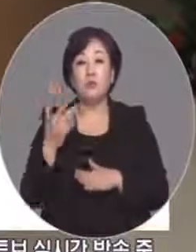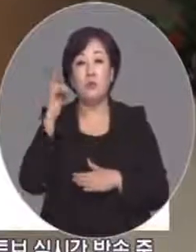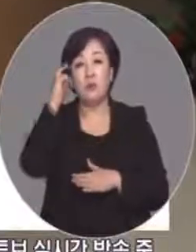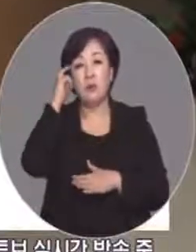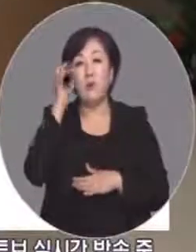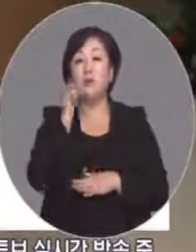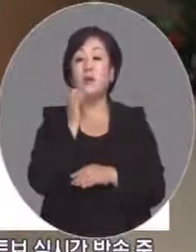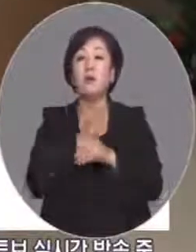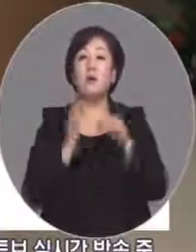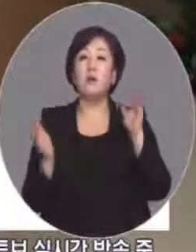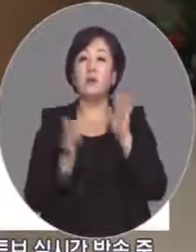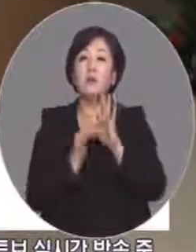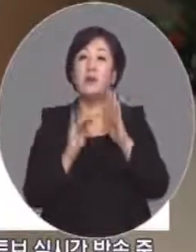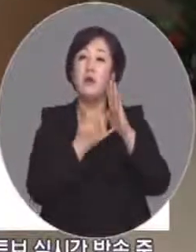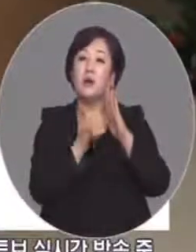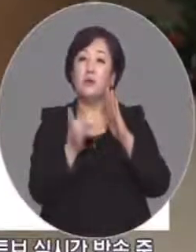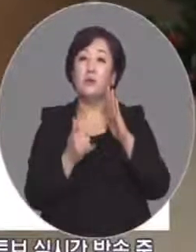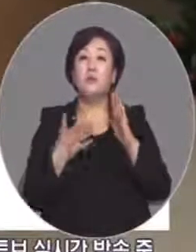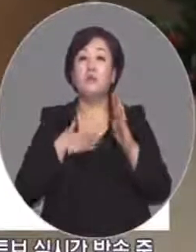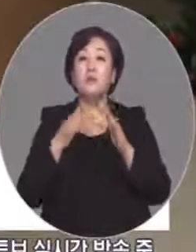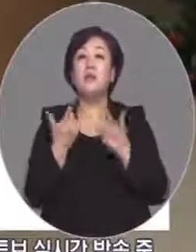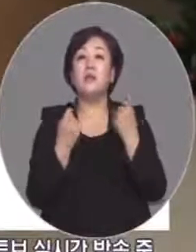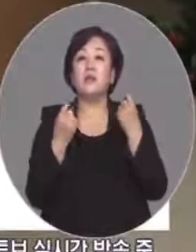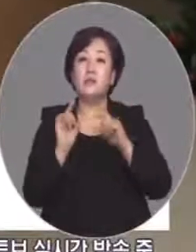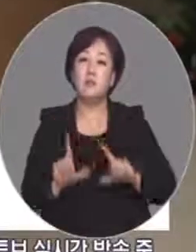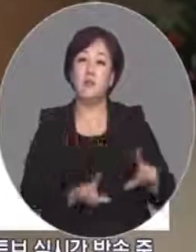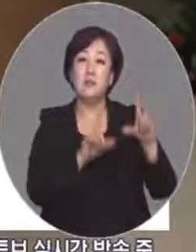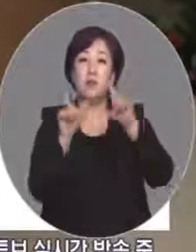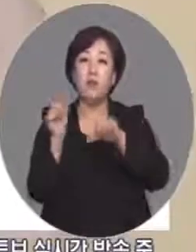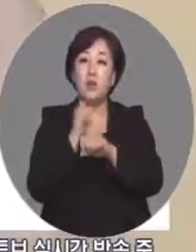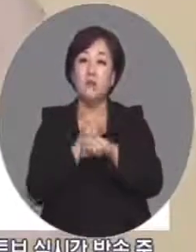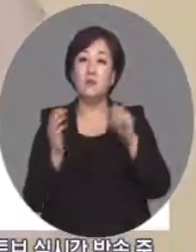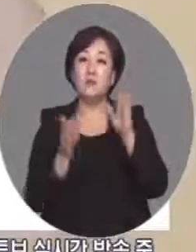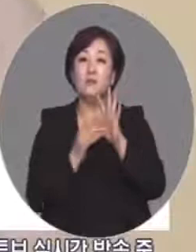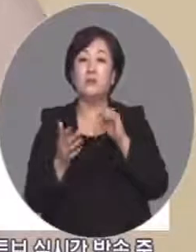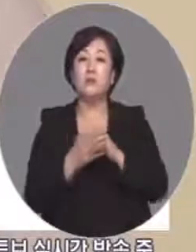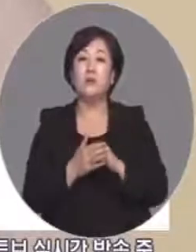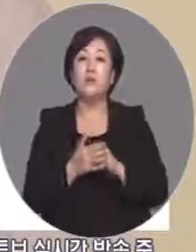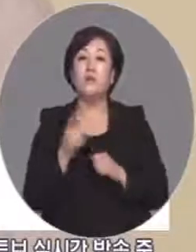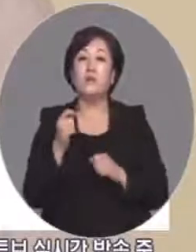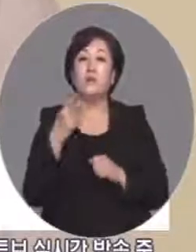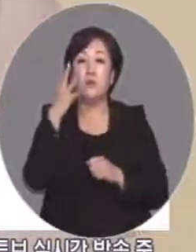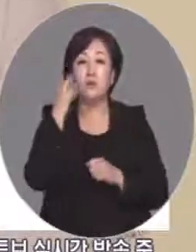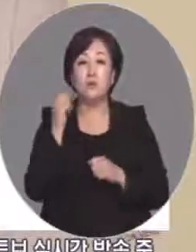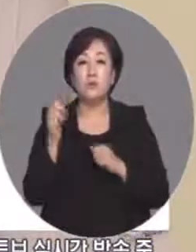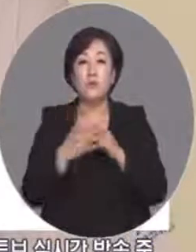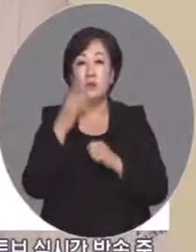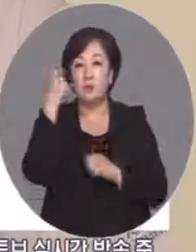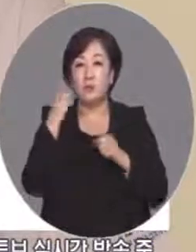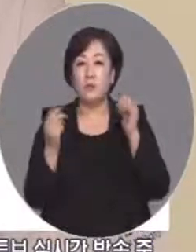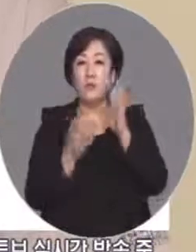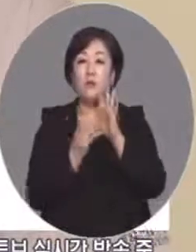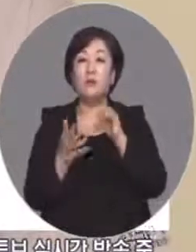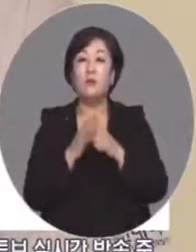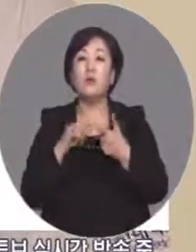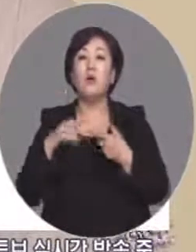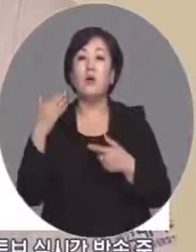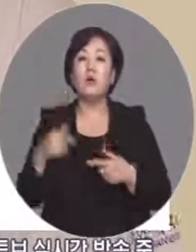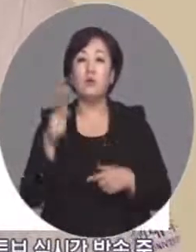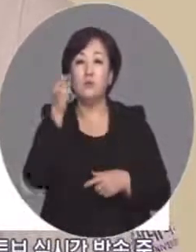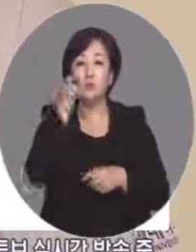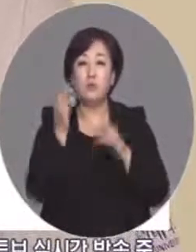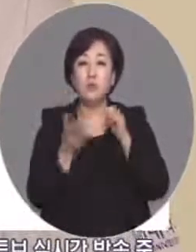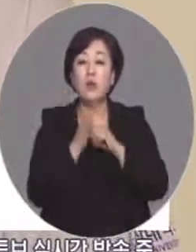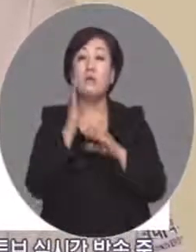것도 있었거든요. 이제 가족이랑 저는 같이 살고 있어서 솔직히 익숙해진 부분이 없지 않아 있기 때문에 이거는 익숙해지면 안 되는